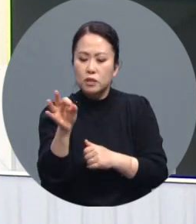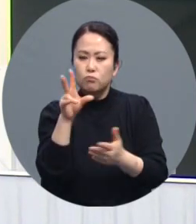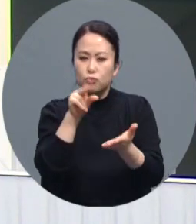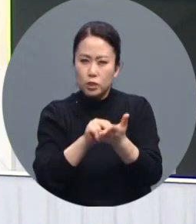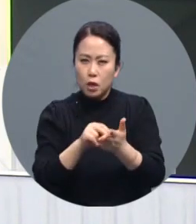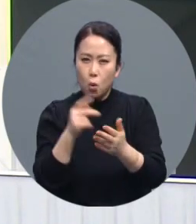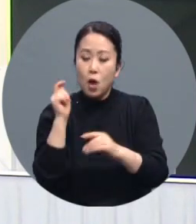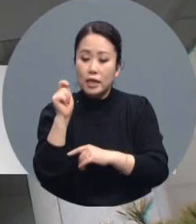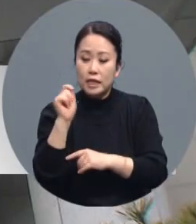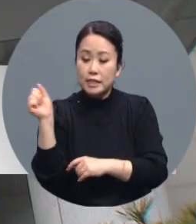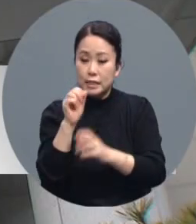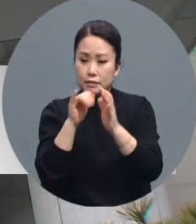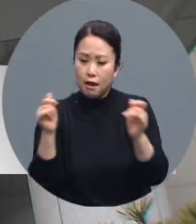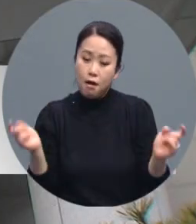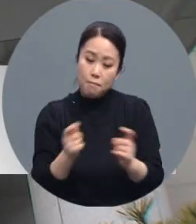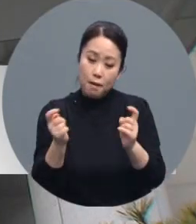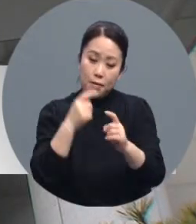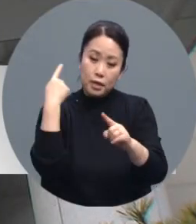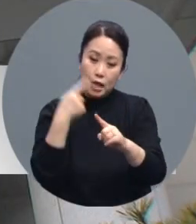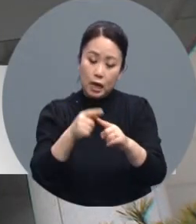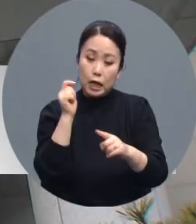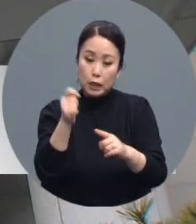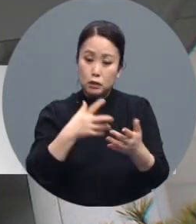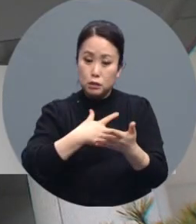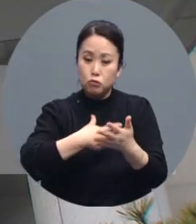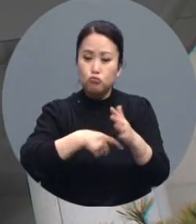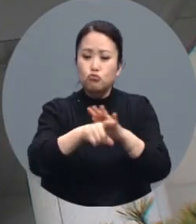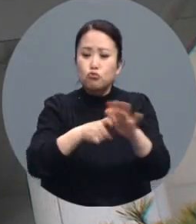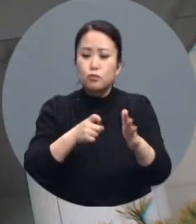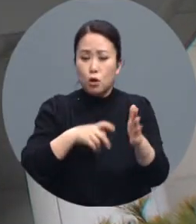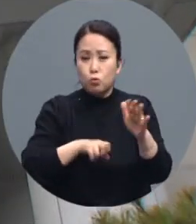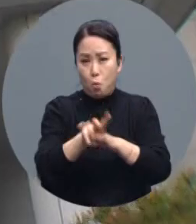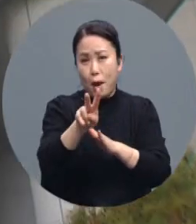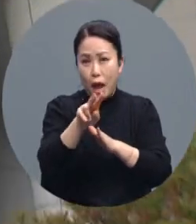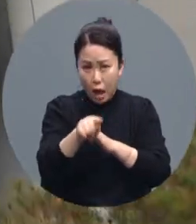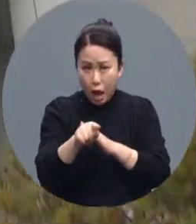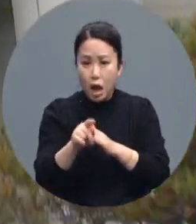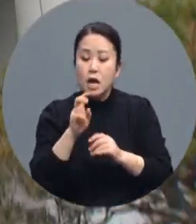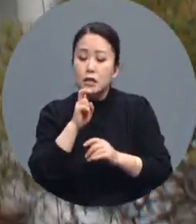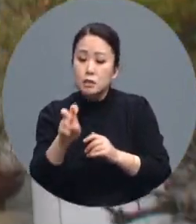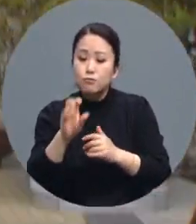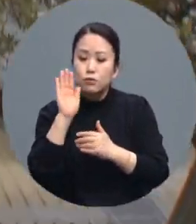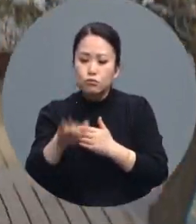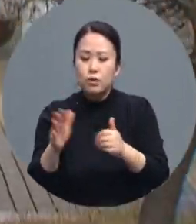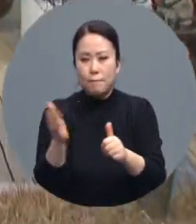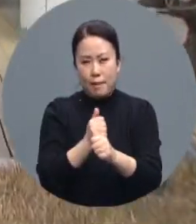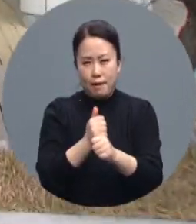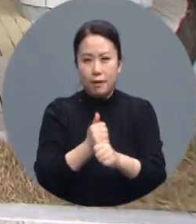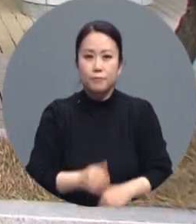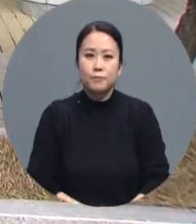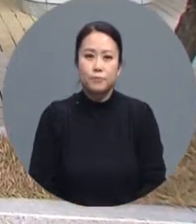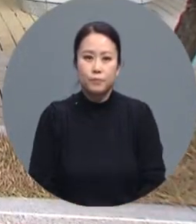택시기사와 다투다 달아났고 20여 분 뒤 주거지에서 잠을 자다 붙잡혔습니다